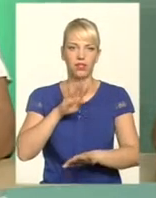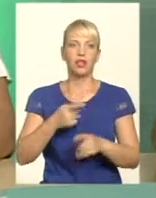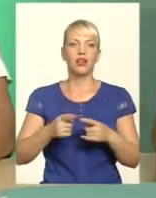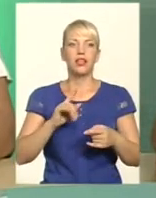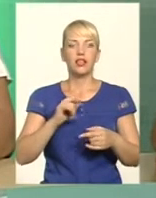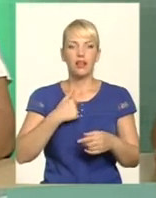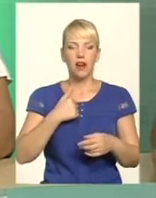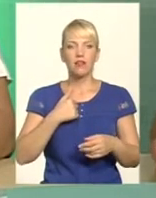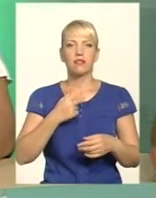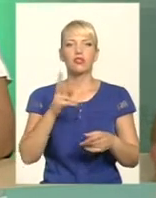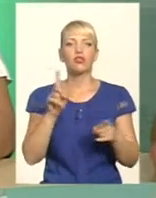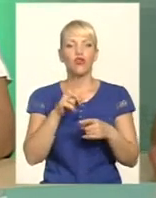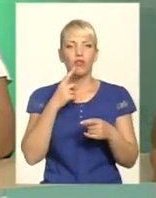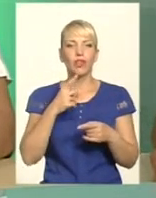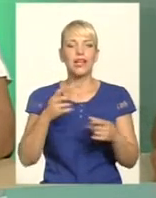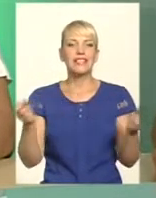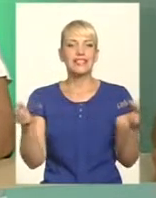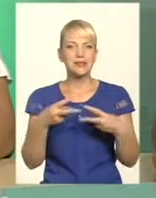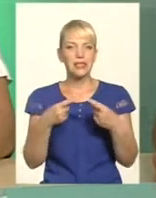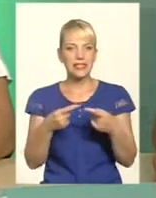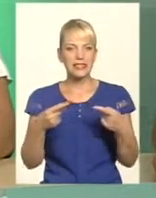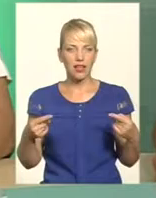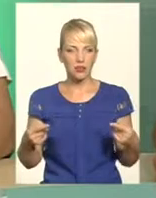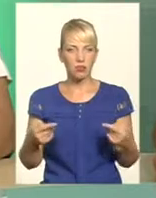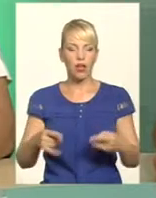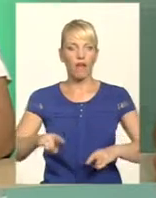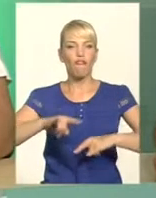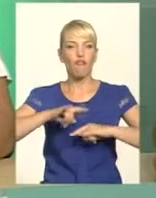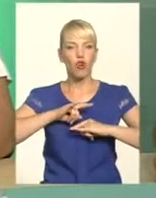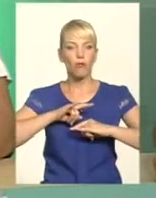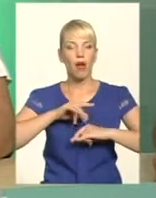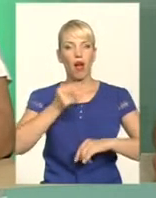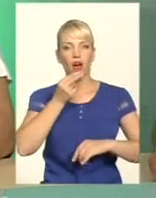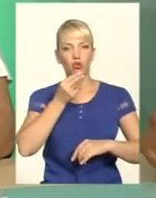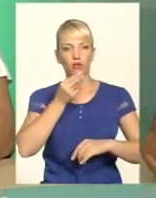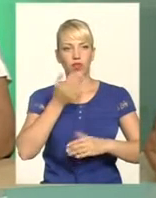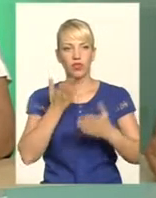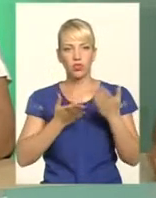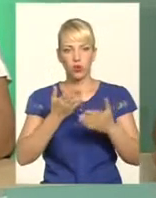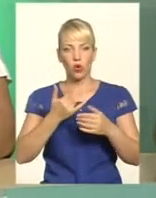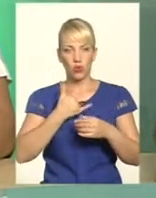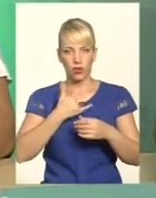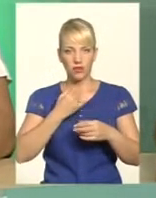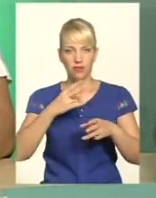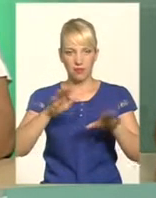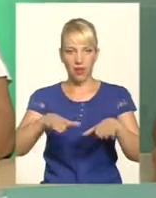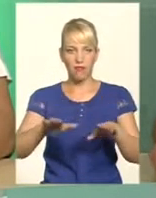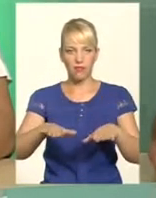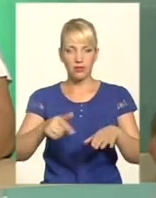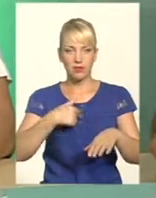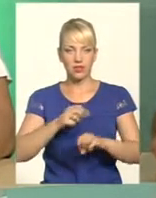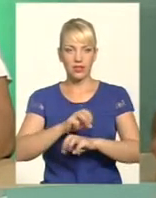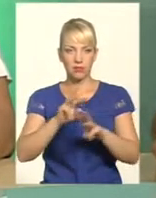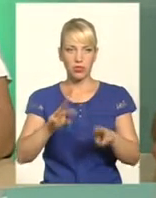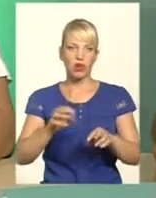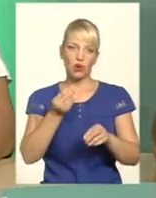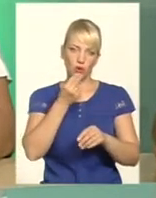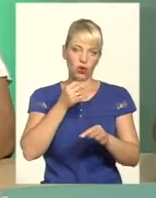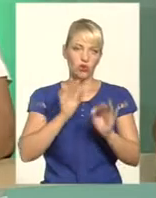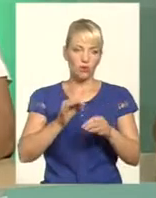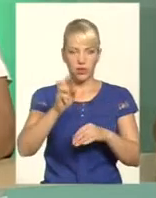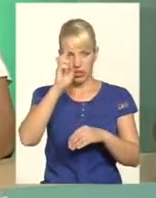зупинявся, спецзасобів, форми, закінчуючи харчуванням. Якщо в нас на місці дислокації ми забезпечуємо нормально, можна похарчуватися,